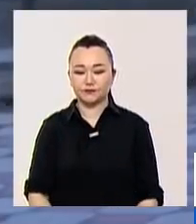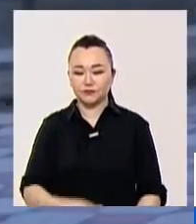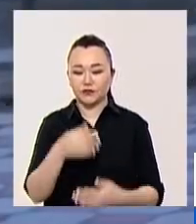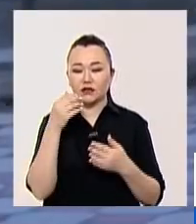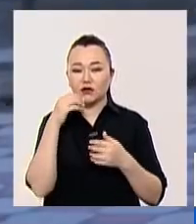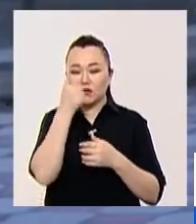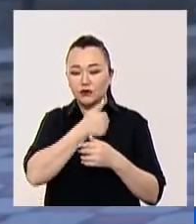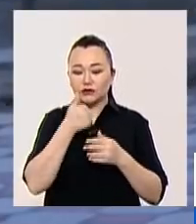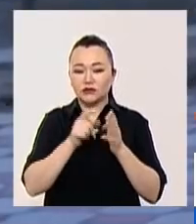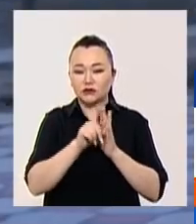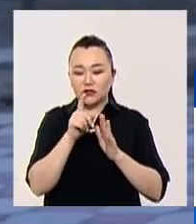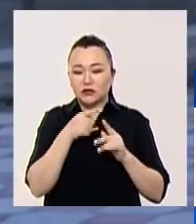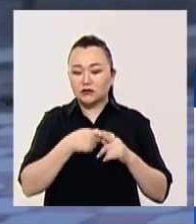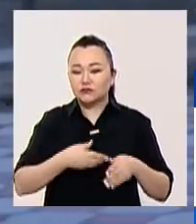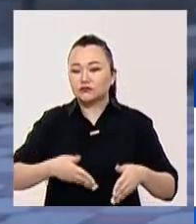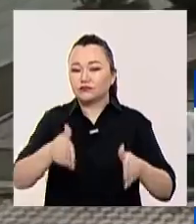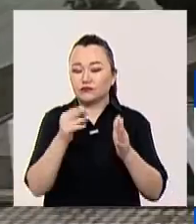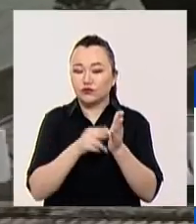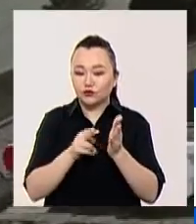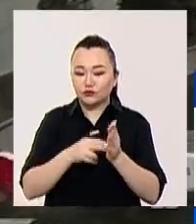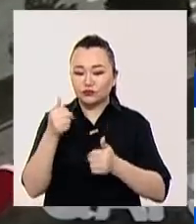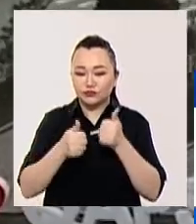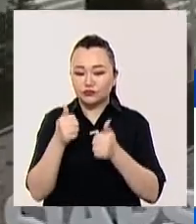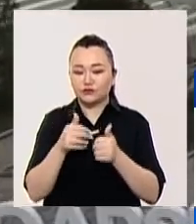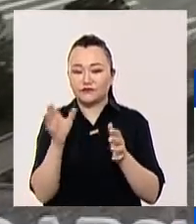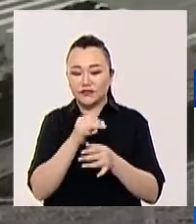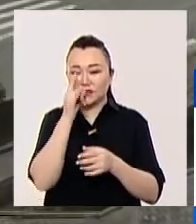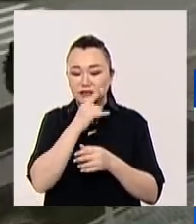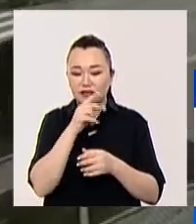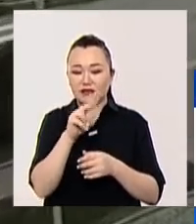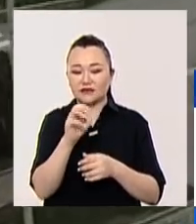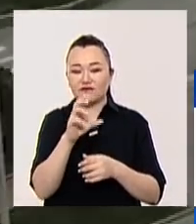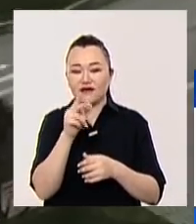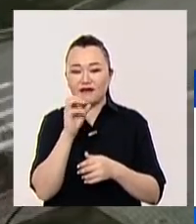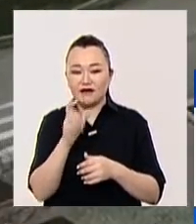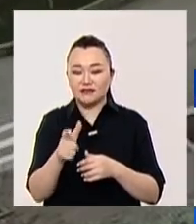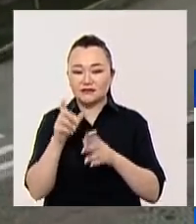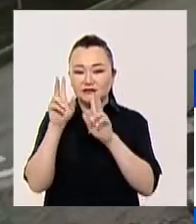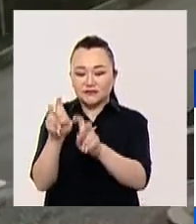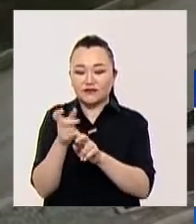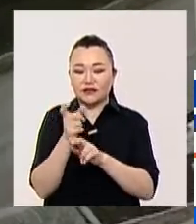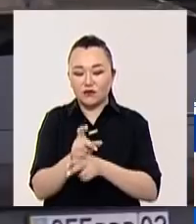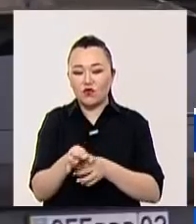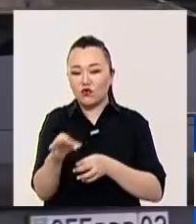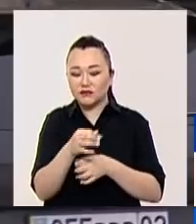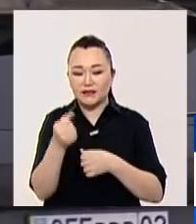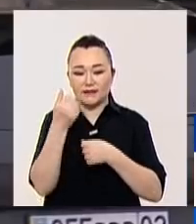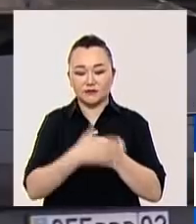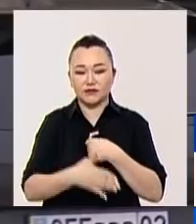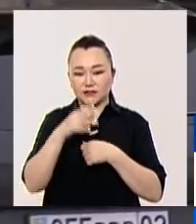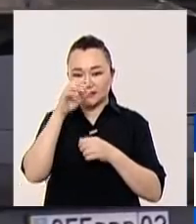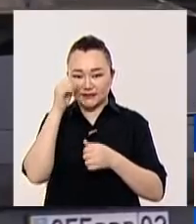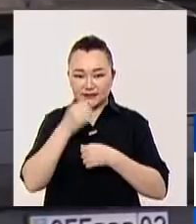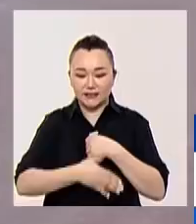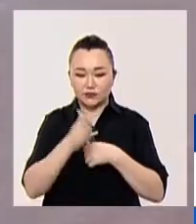Жол бойында казинолар мен букмекерлік орталықтар қаптап тұрған Қазақстанның Лас-Вегасы енді білдей бір облыстың әкімшілік орталығы